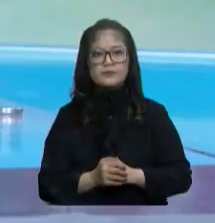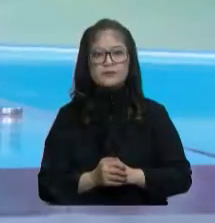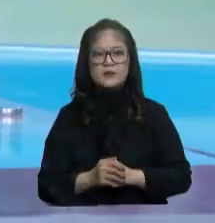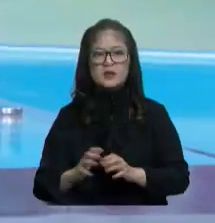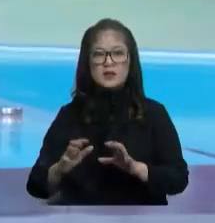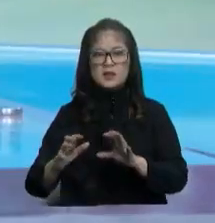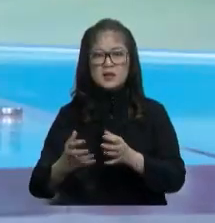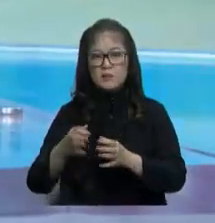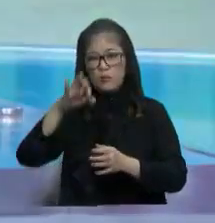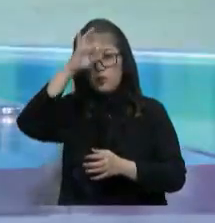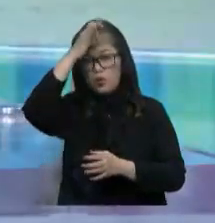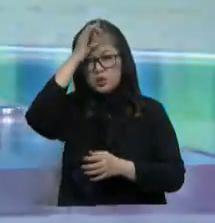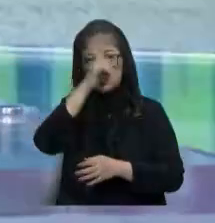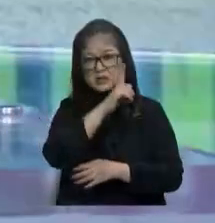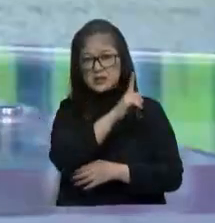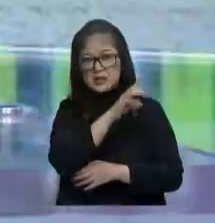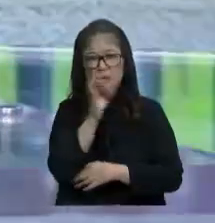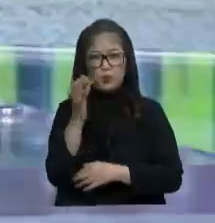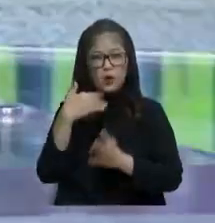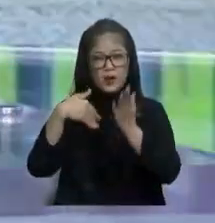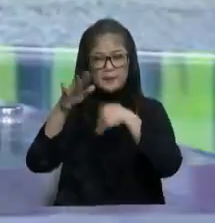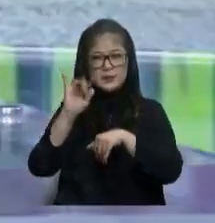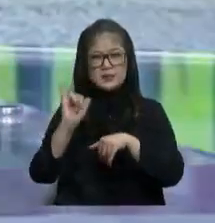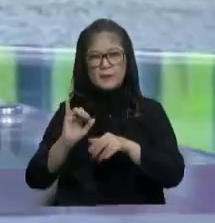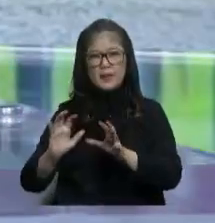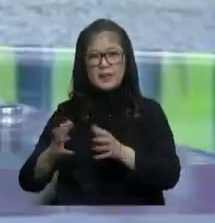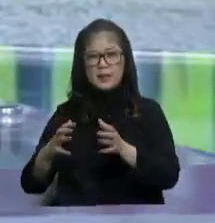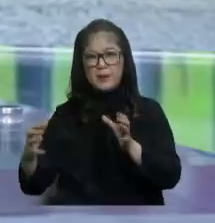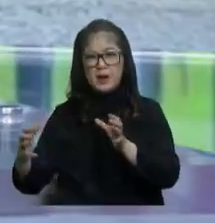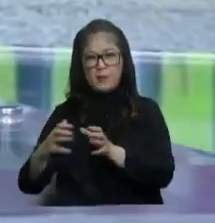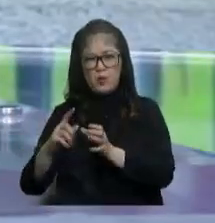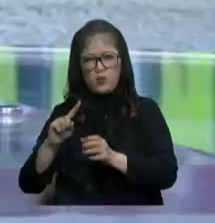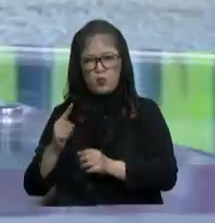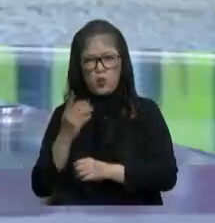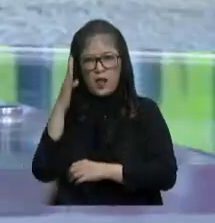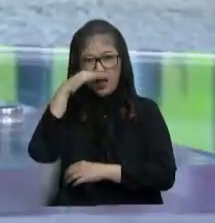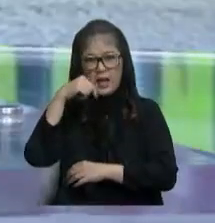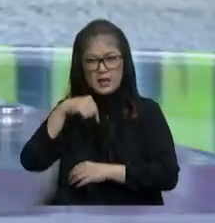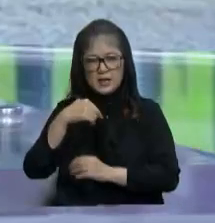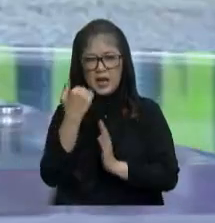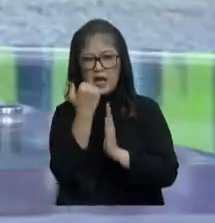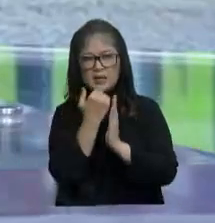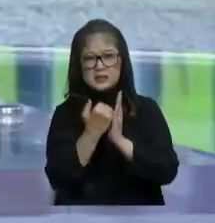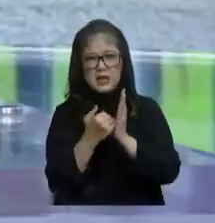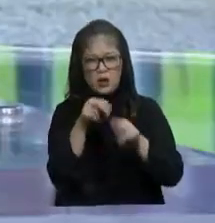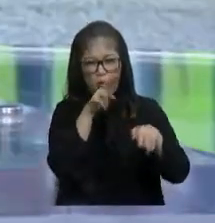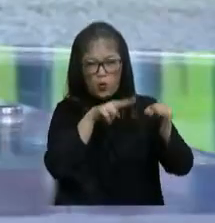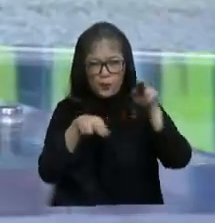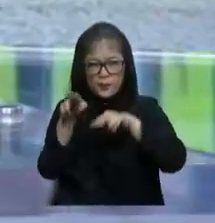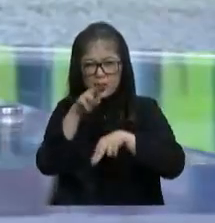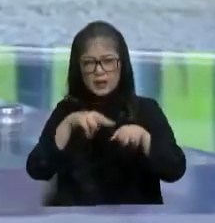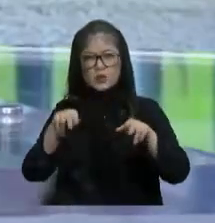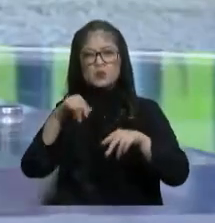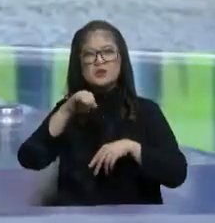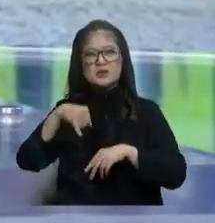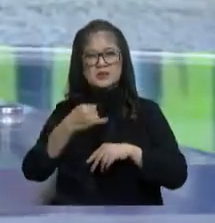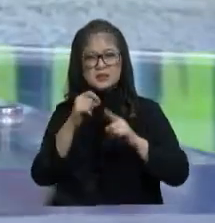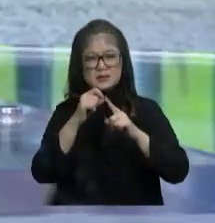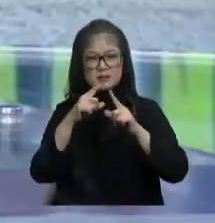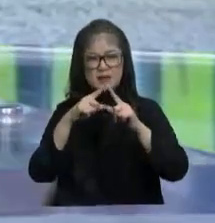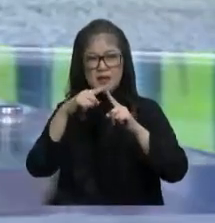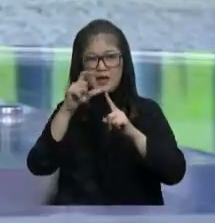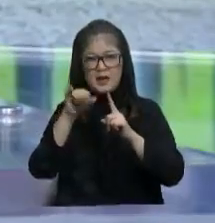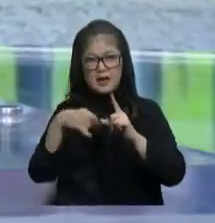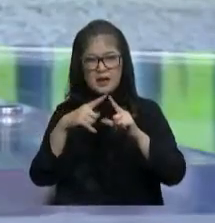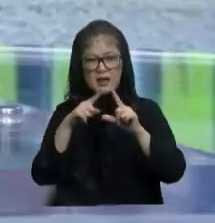Ribuan personil Polda Metro Jaya bersama tim gabungan mulai hari ini dikerahkan menggelar operasi Patuh Jaya dengan